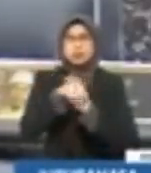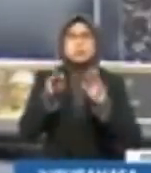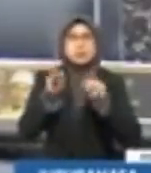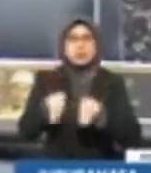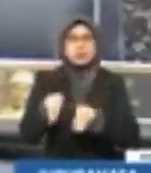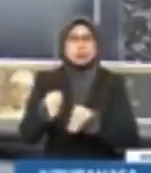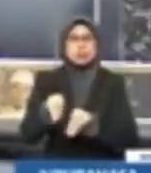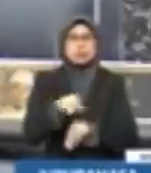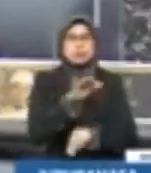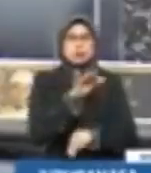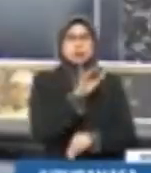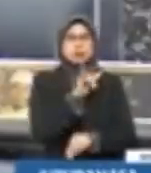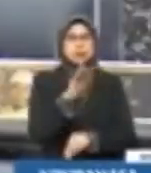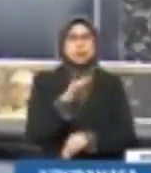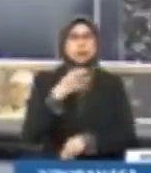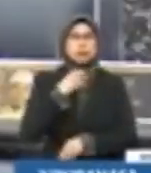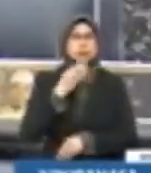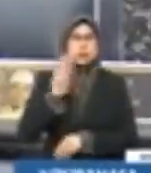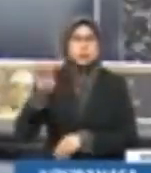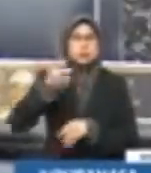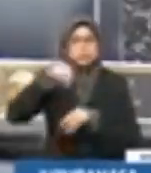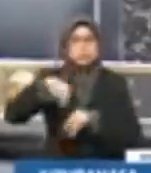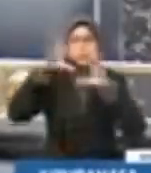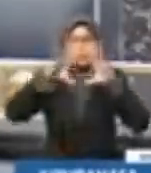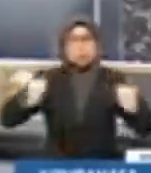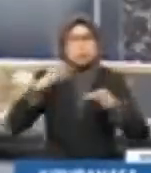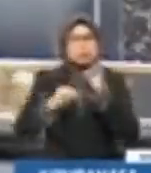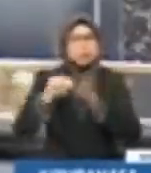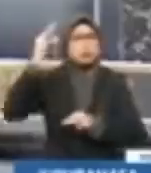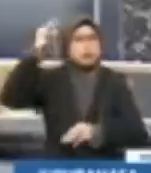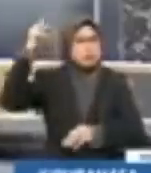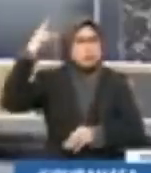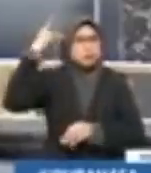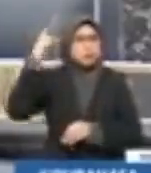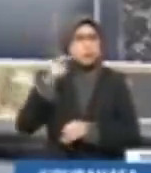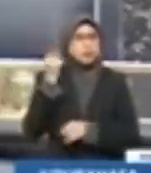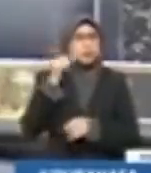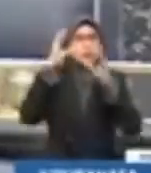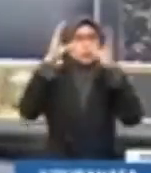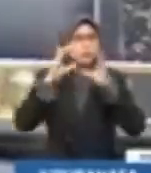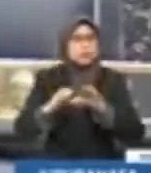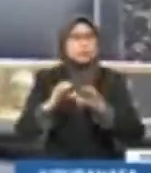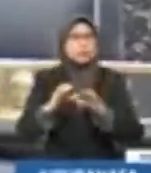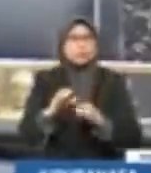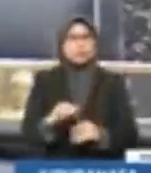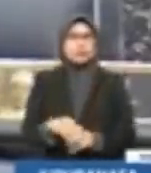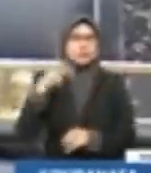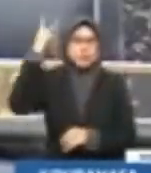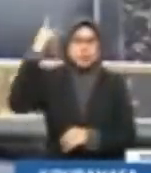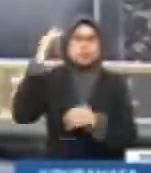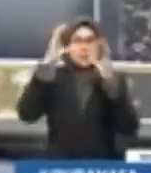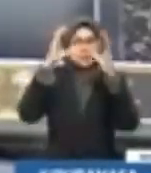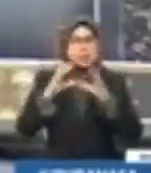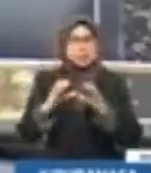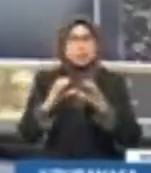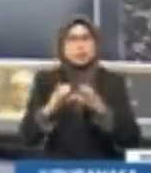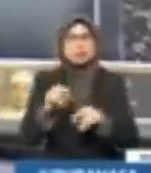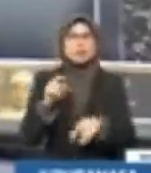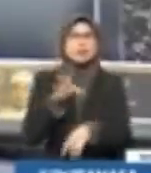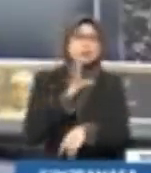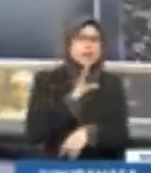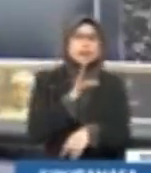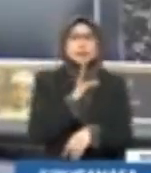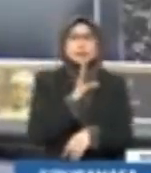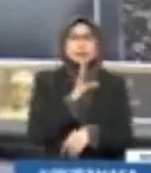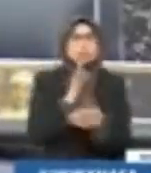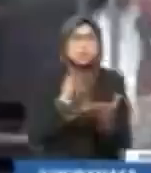manusia, Yang Berhormat Ipoh Barat, patut selesaikan. Kalau ada political will yang seperti disebutkan. Ini semua ada cakap political tak serupa will bikin. Lah. Ini semua cakap